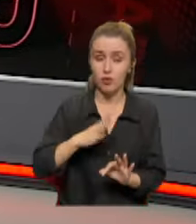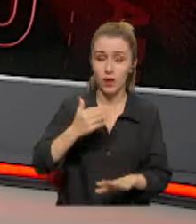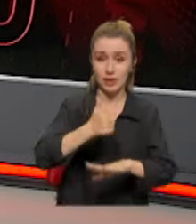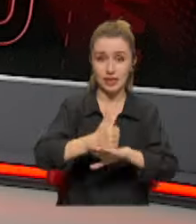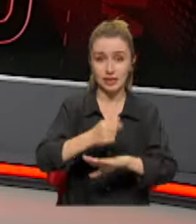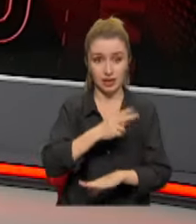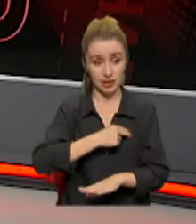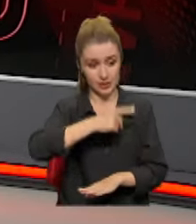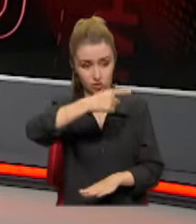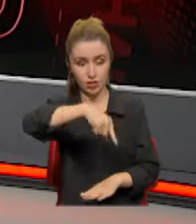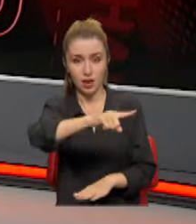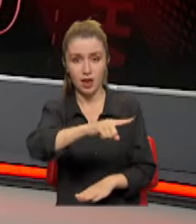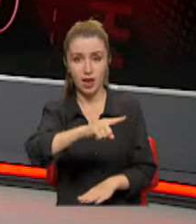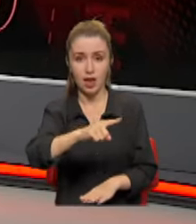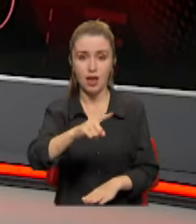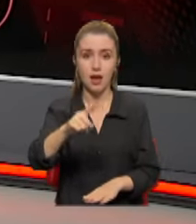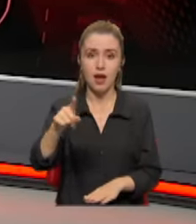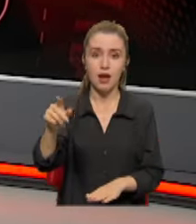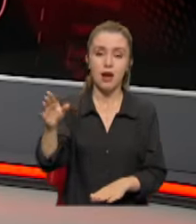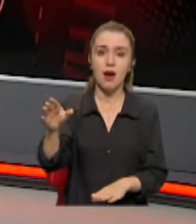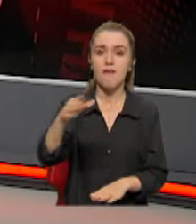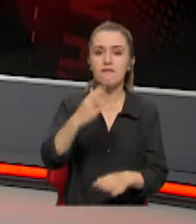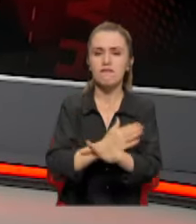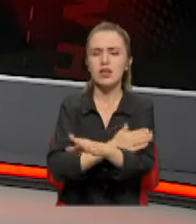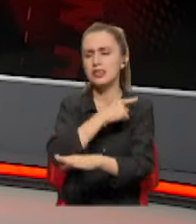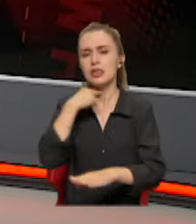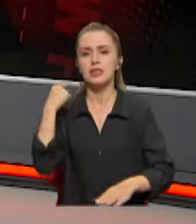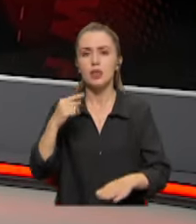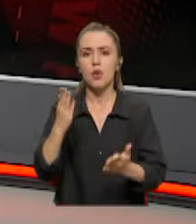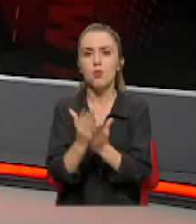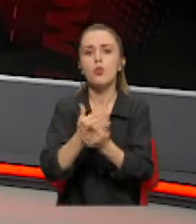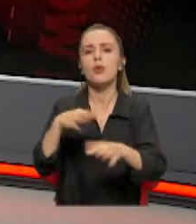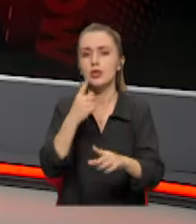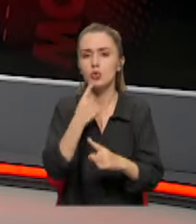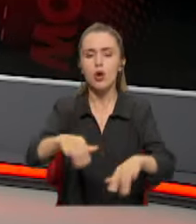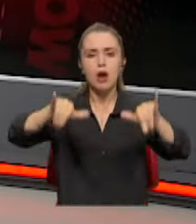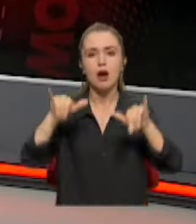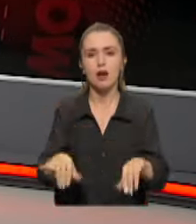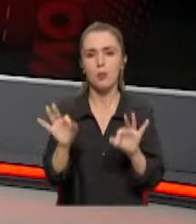iktidar temsilcilerine. Bayraklar inmez, vatan bölünmez yanıtını alırsınız ya, işte aynen öyle olmuş.